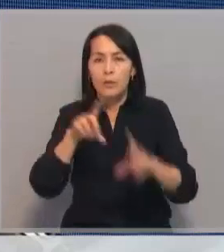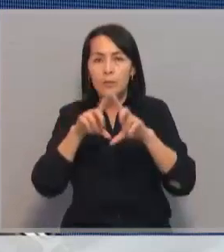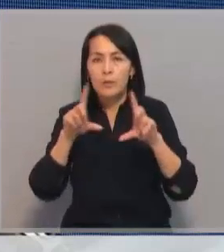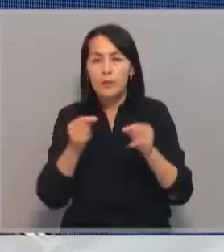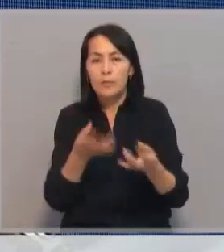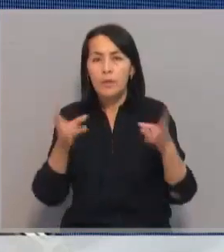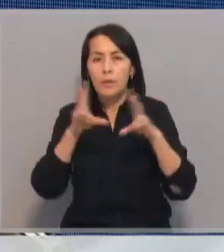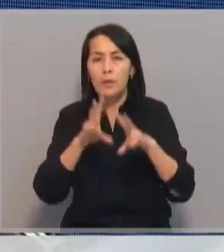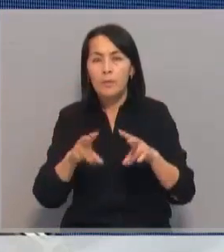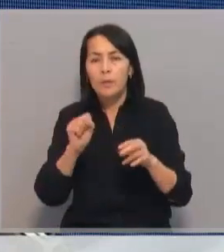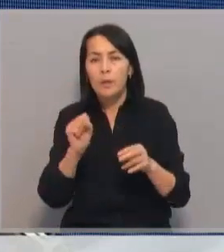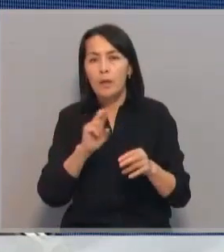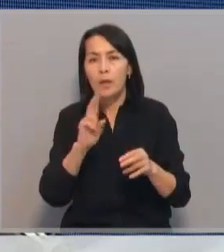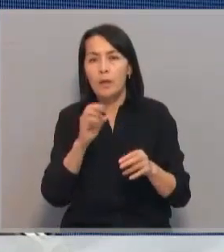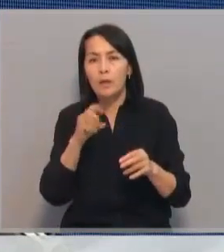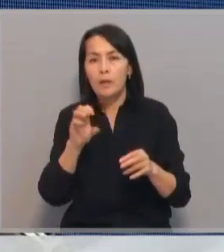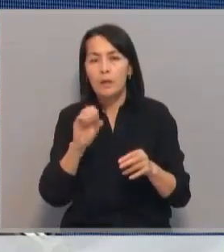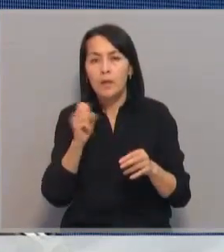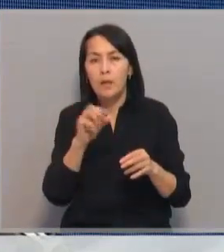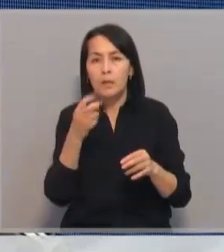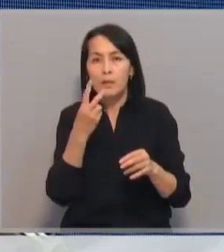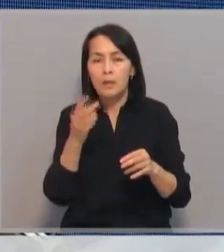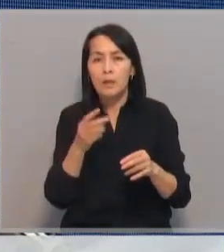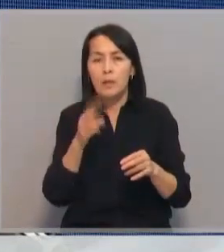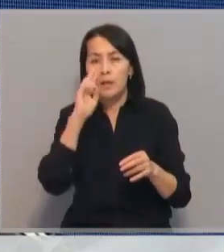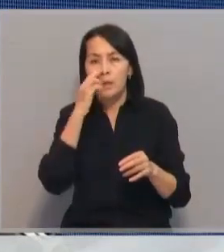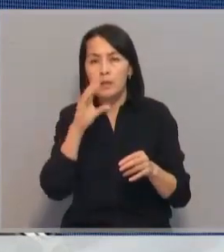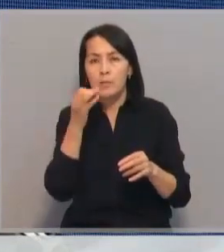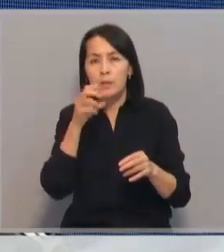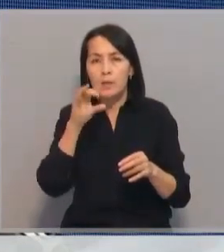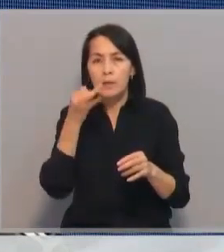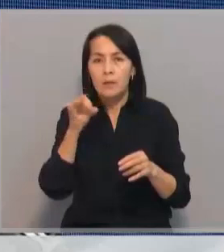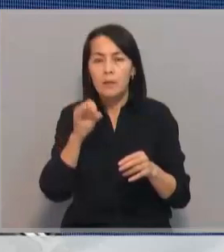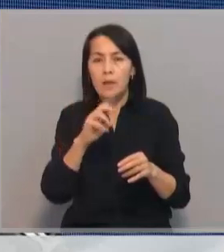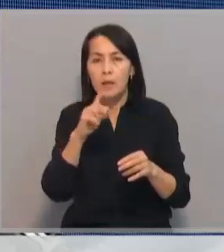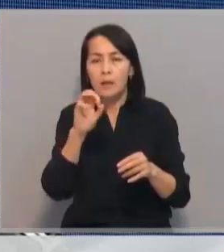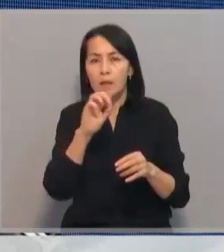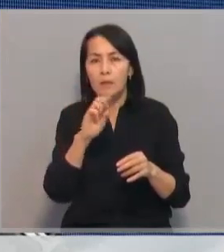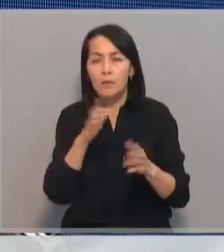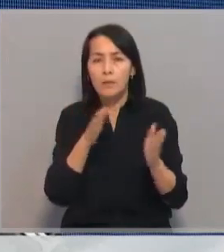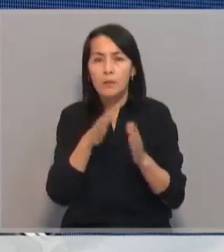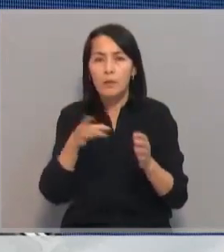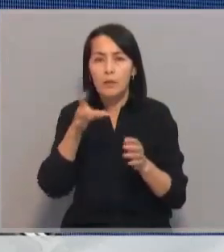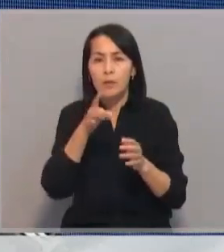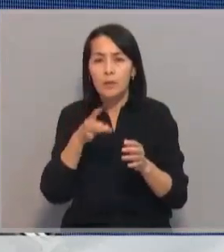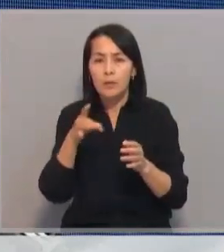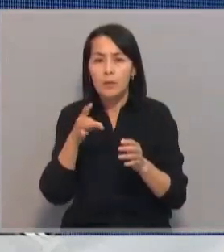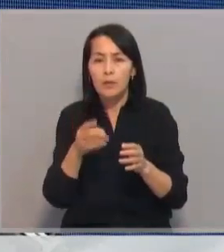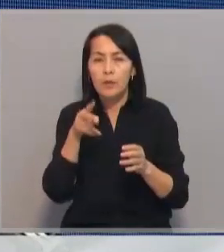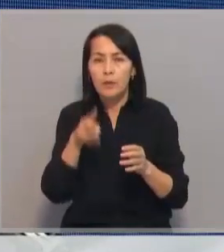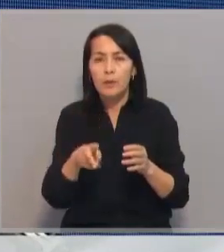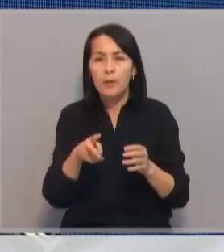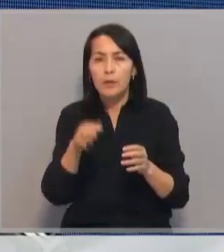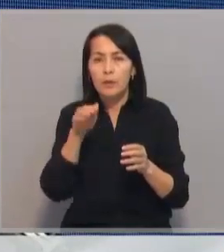отыр. Бұл енді Ақниет шағын ауданында, Асарек шағын ауданында, Шымсидейде және Қайнарбұлақ шағын ауданында Сырым Батыр көшесінде 2000